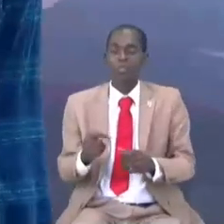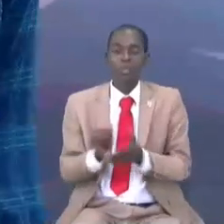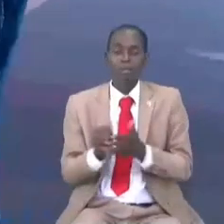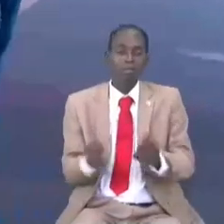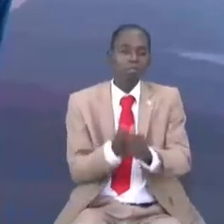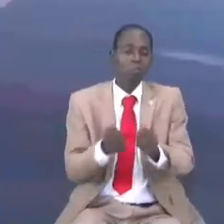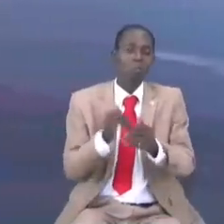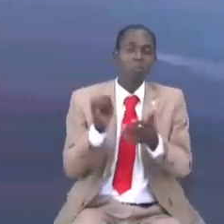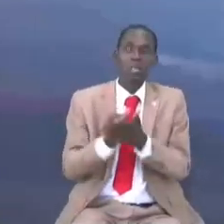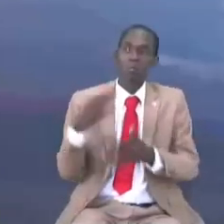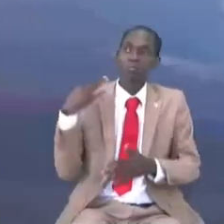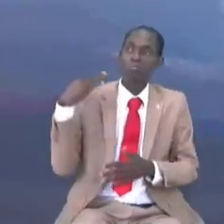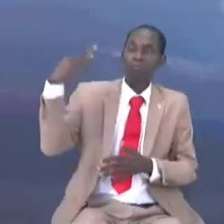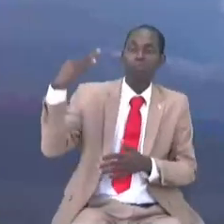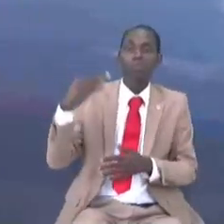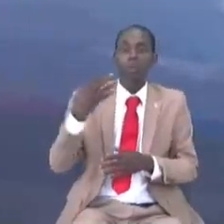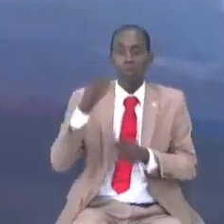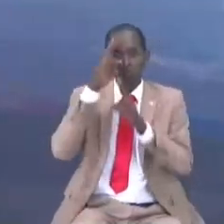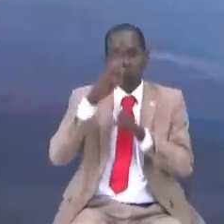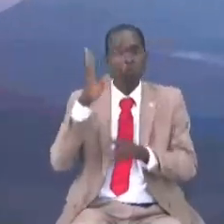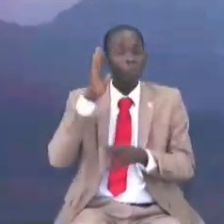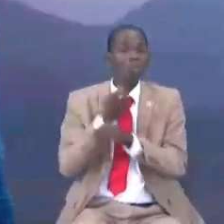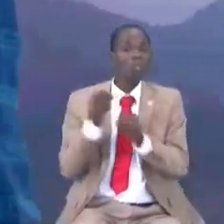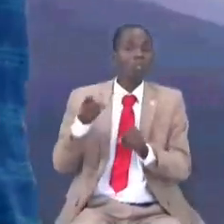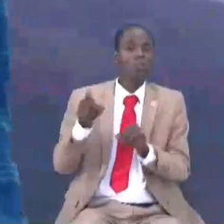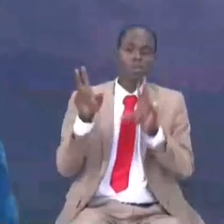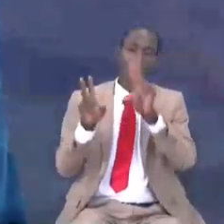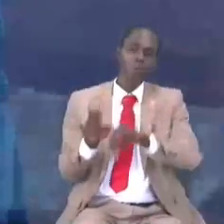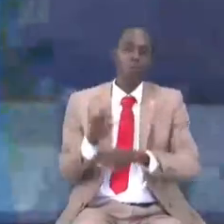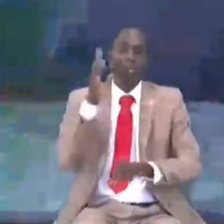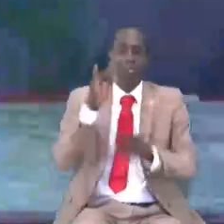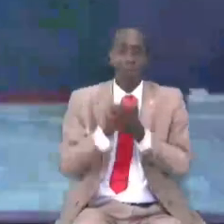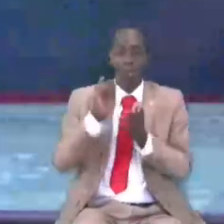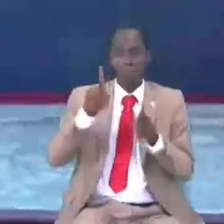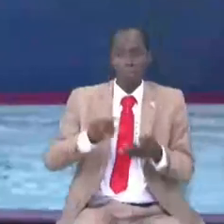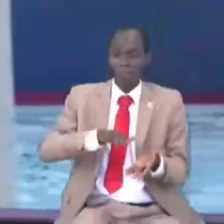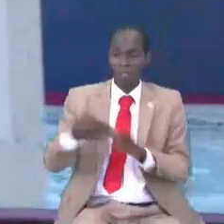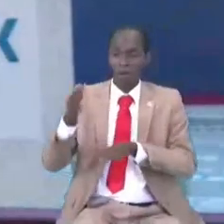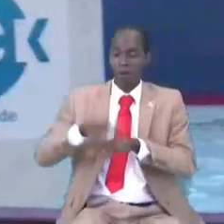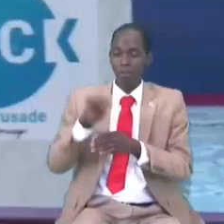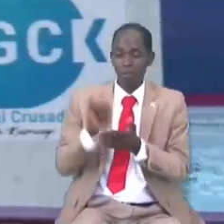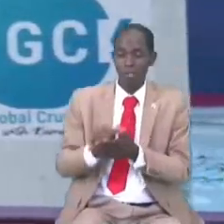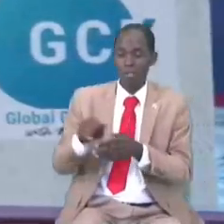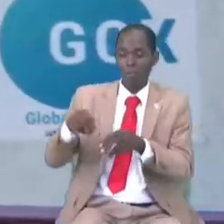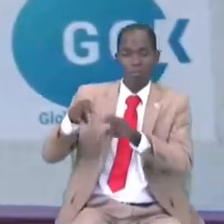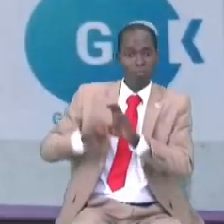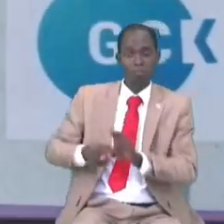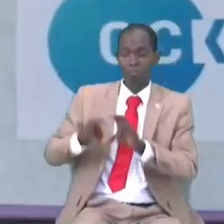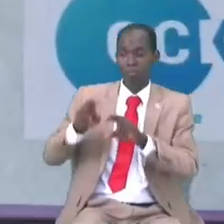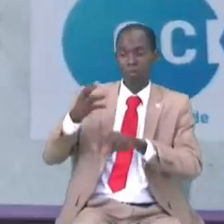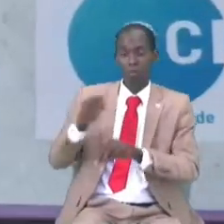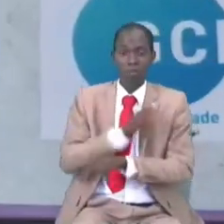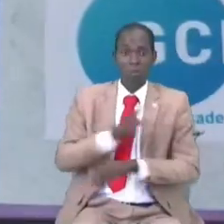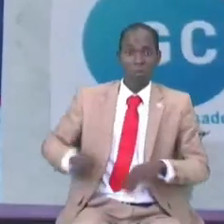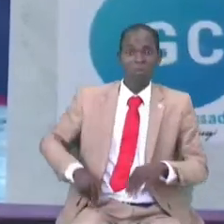S'il mourait sur ce trône, il ira dans une éternité perdue. Alors son cabinet est venu lui dire, il y a